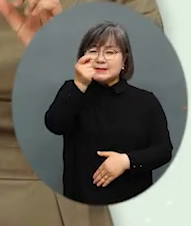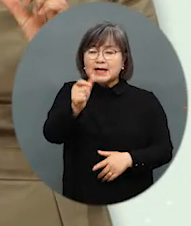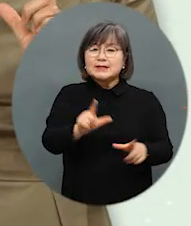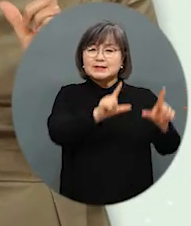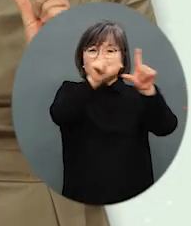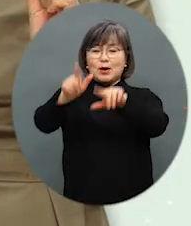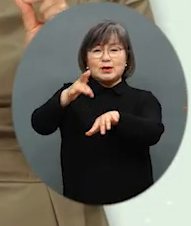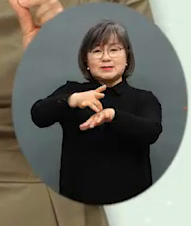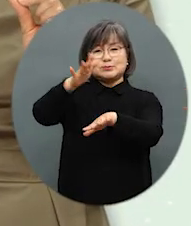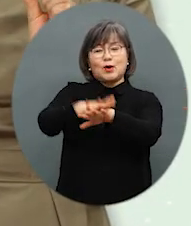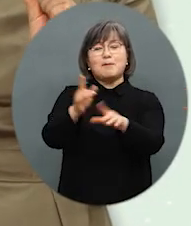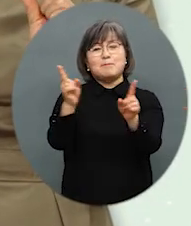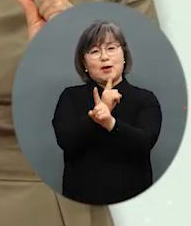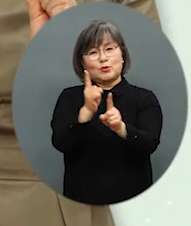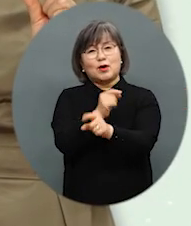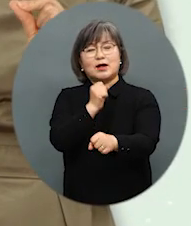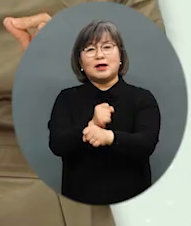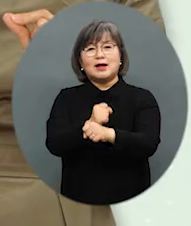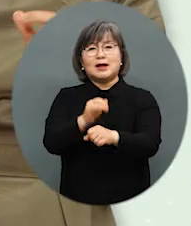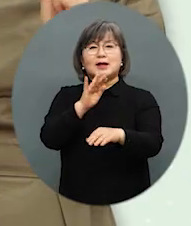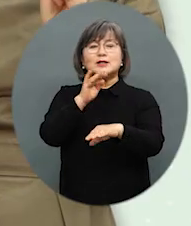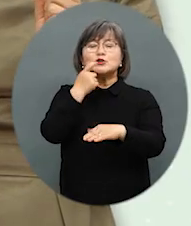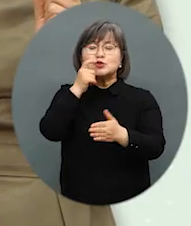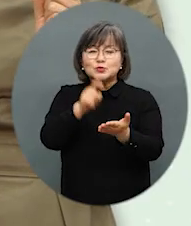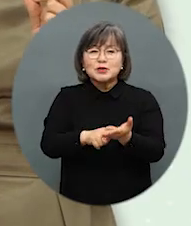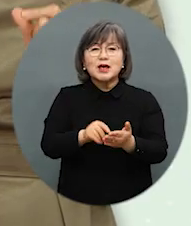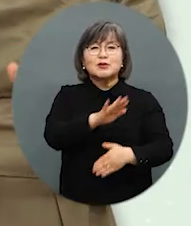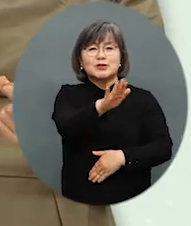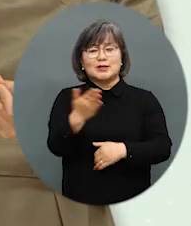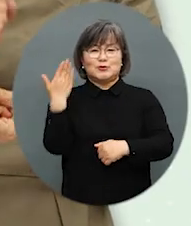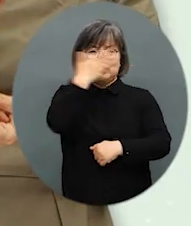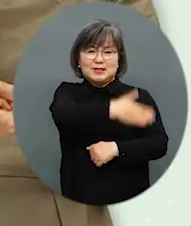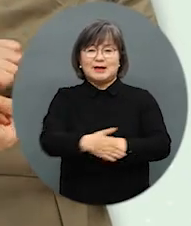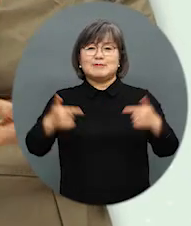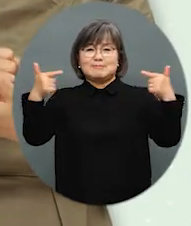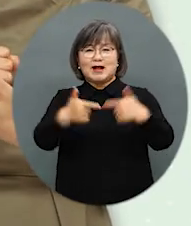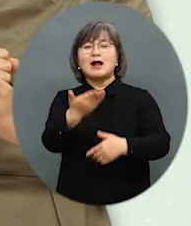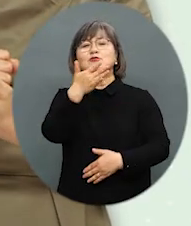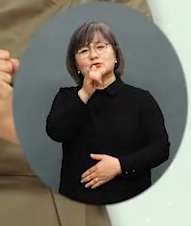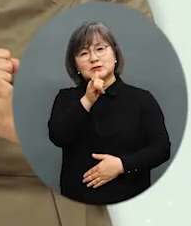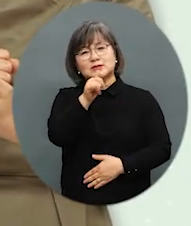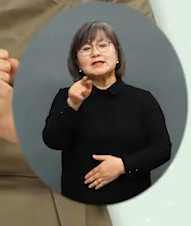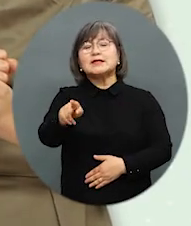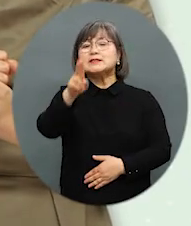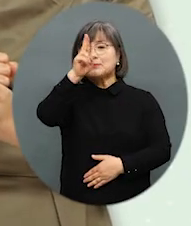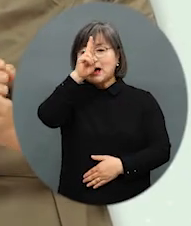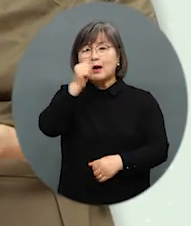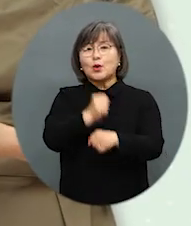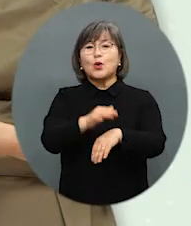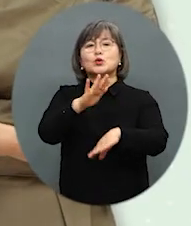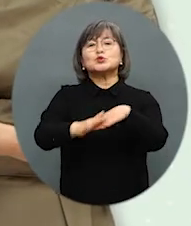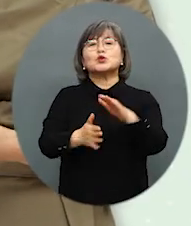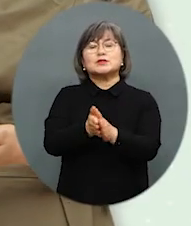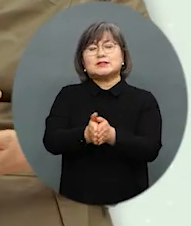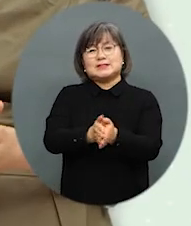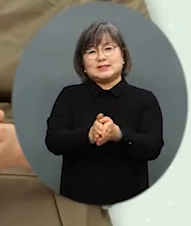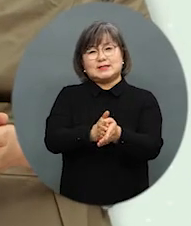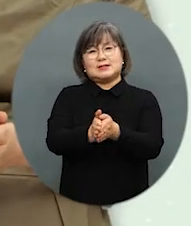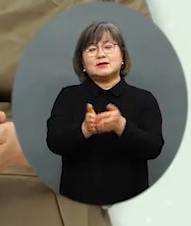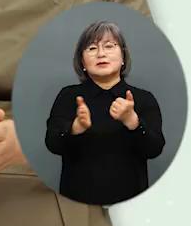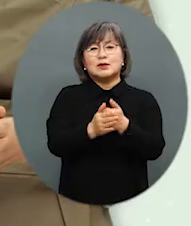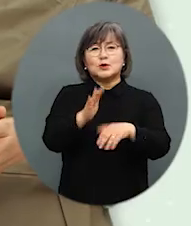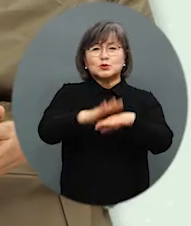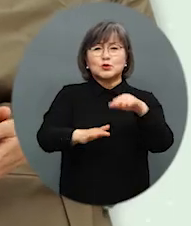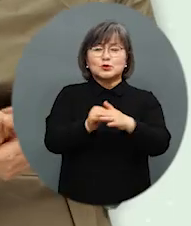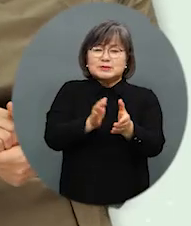하지만 작은 생활 습관의 변화만으로도 손쉽게 우리가 위생 관리를 할 수 있습니다. 이것이 바로 손